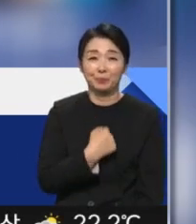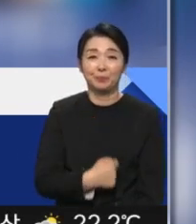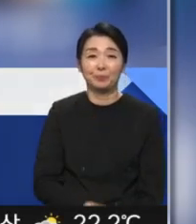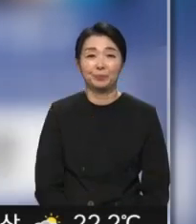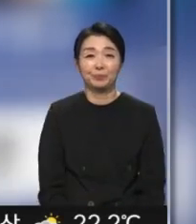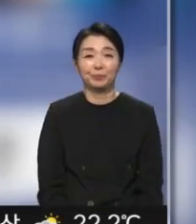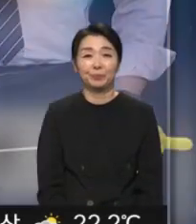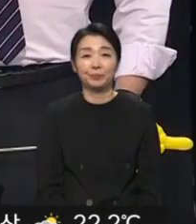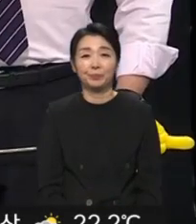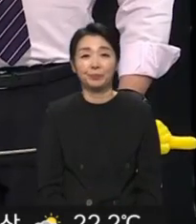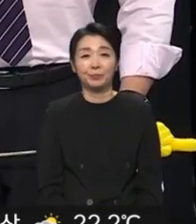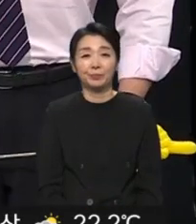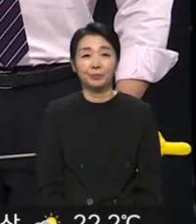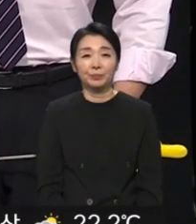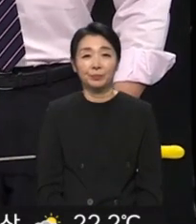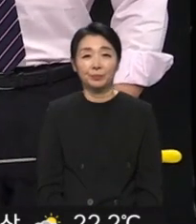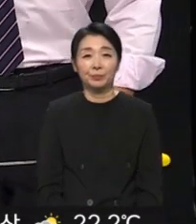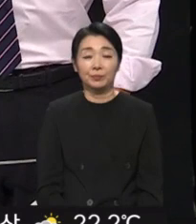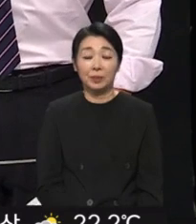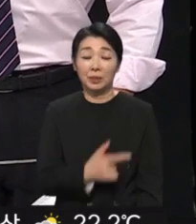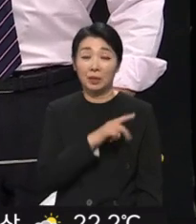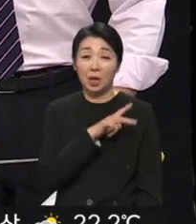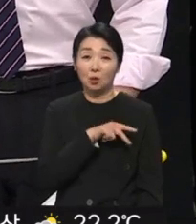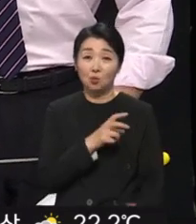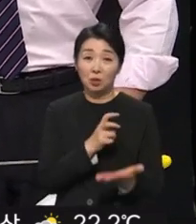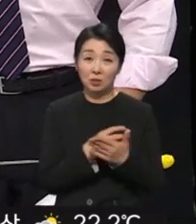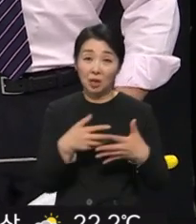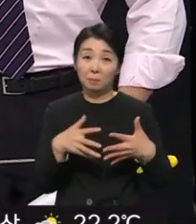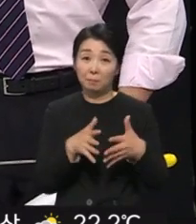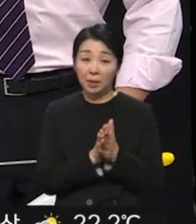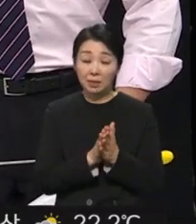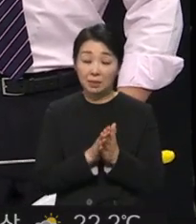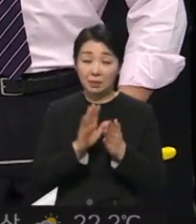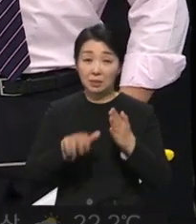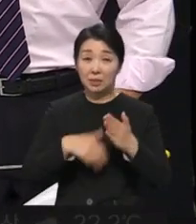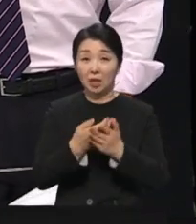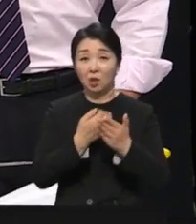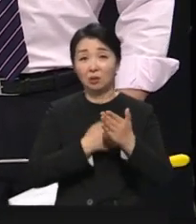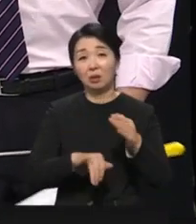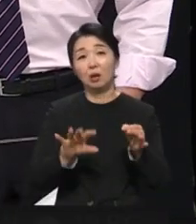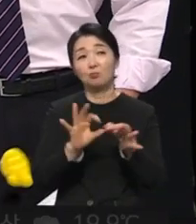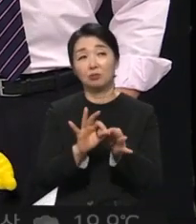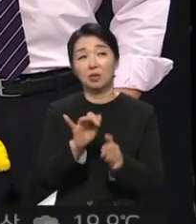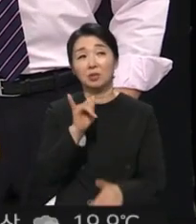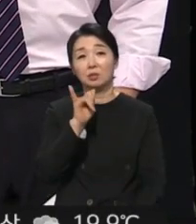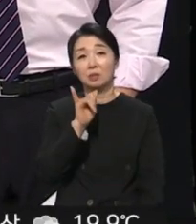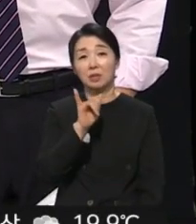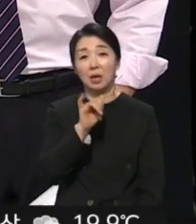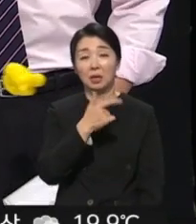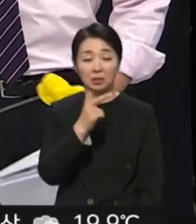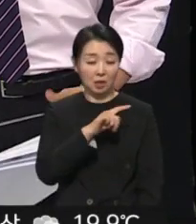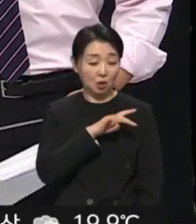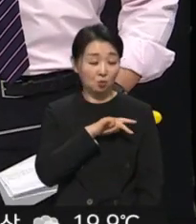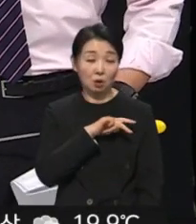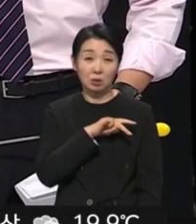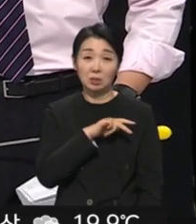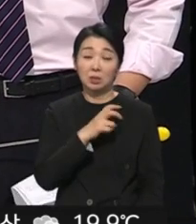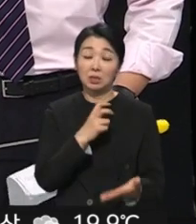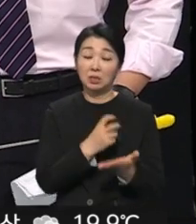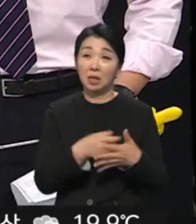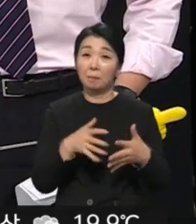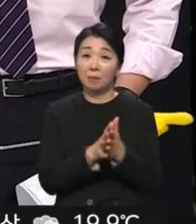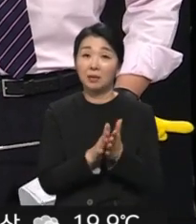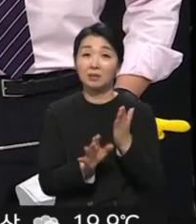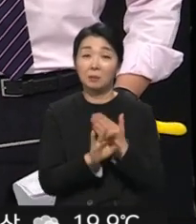하고요. 사실 대의원제 폐지는 개딸 문제와 결부돼 있습니다. 이 대의원제가 폐지가 되면 개딸의